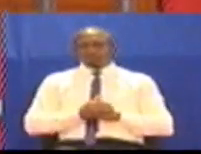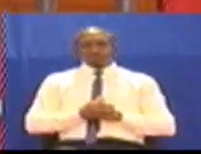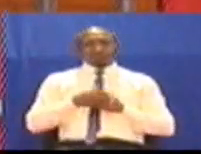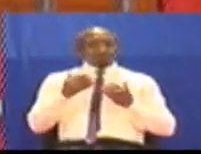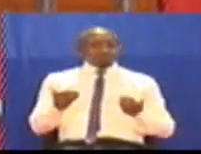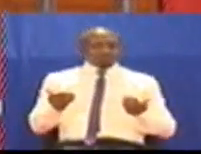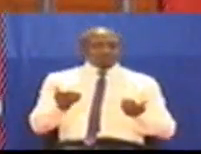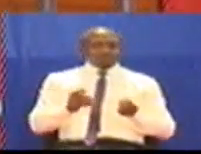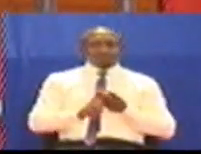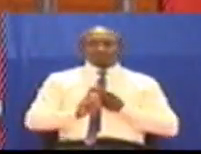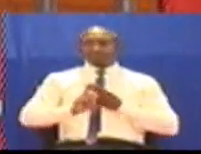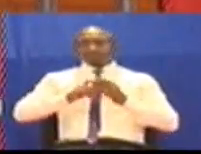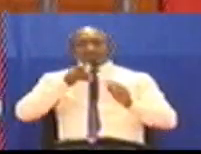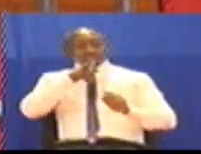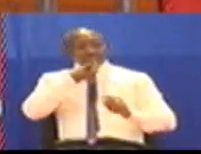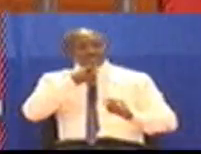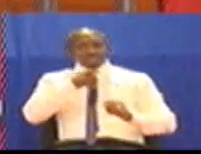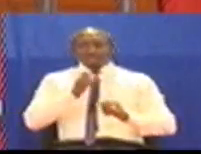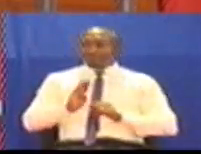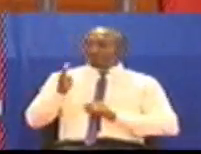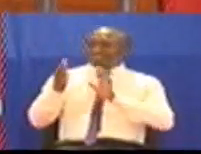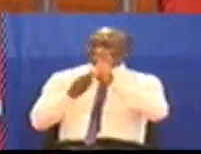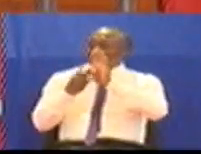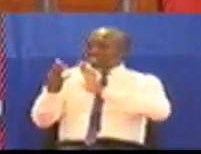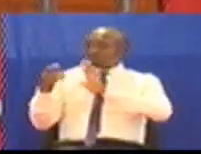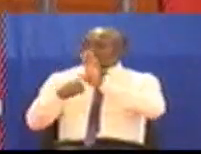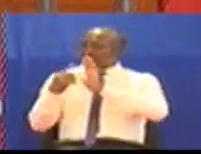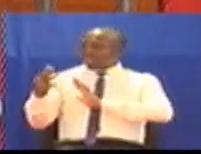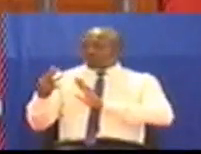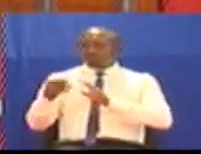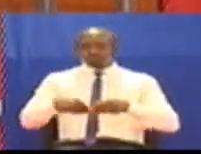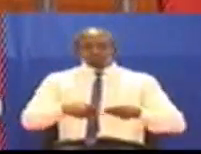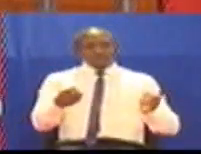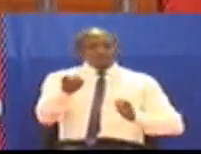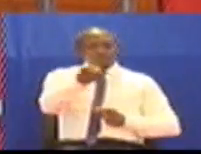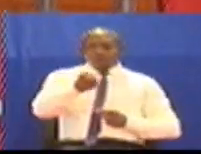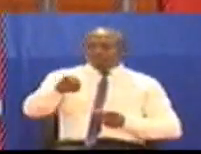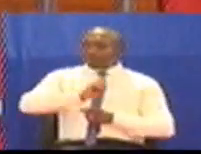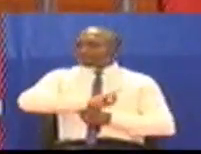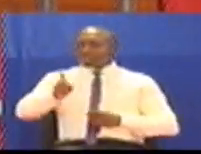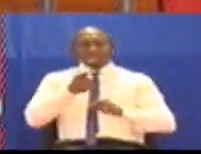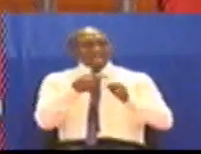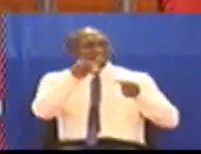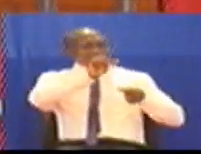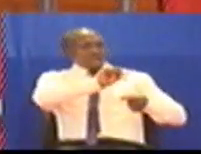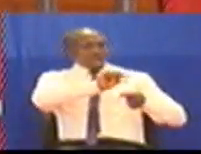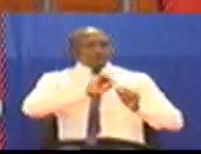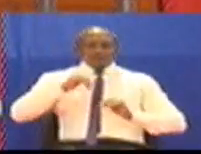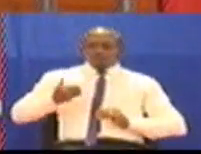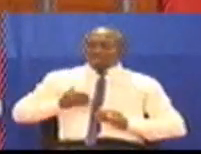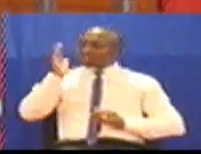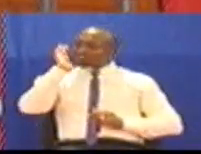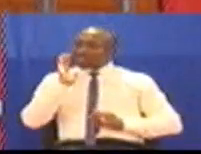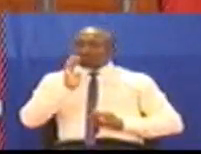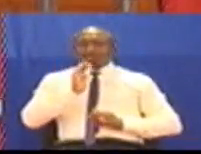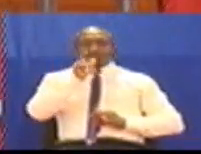hivi bilioni 93.3 zimekopeshwa bila riba kwa wanawake, vijana na watu wenye